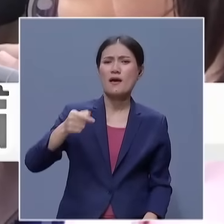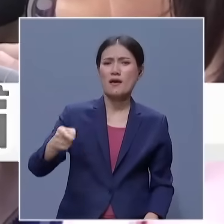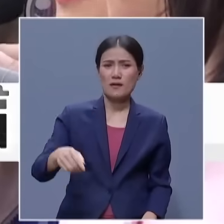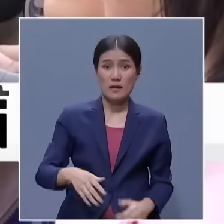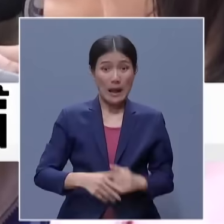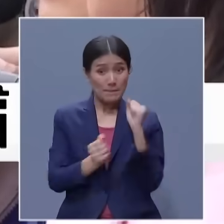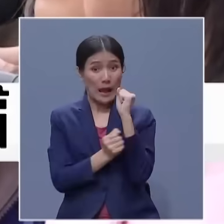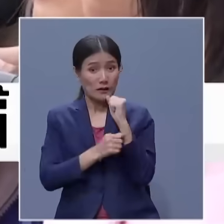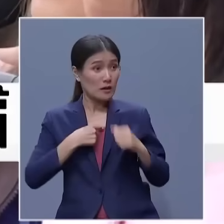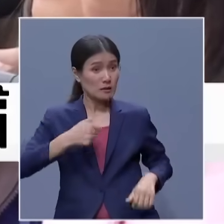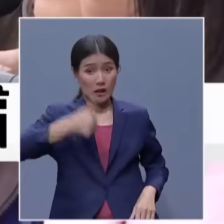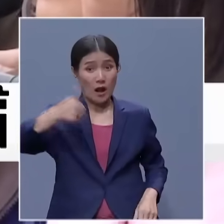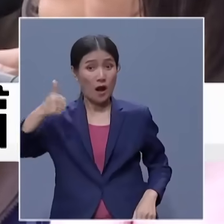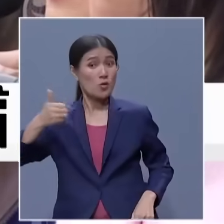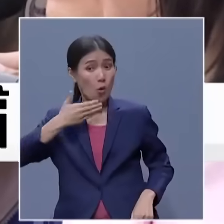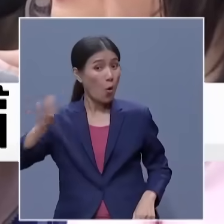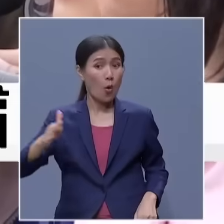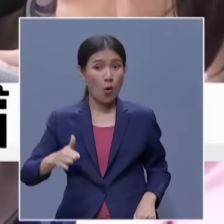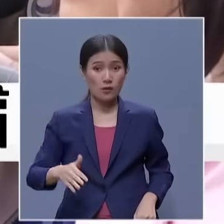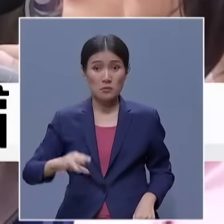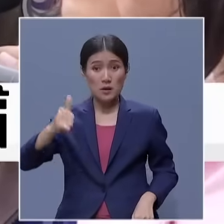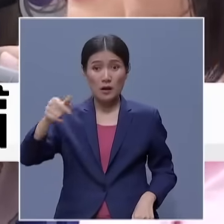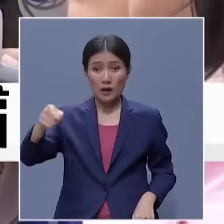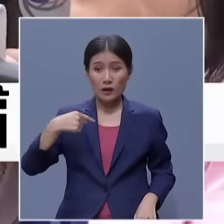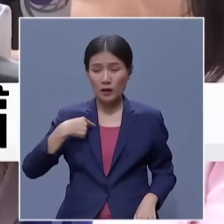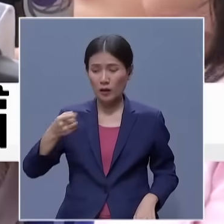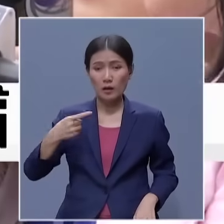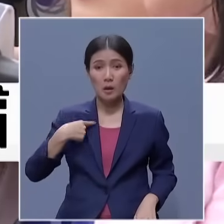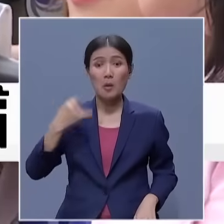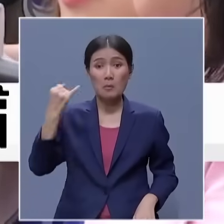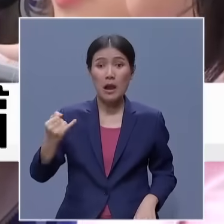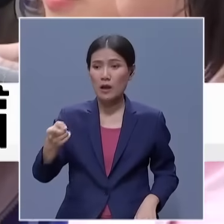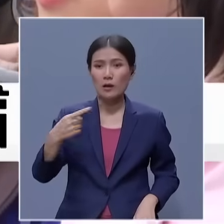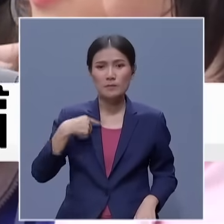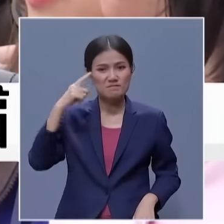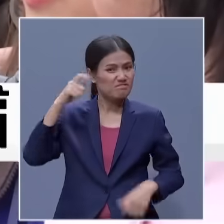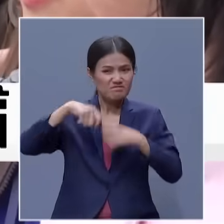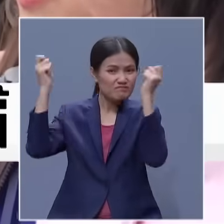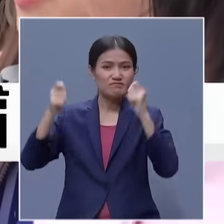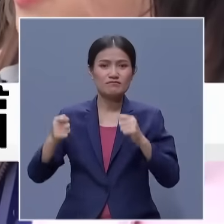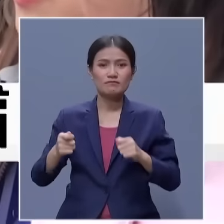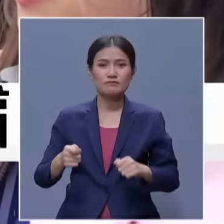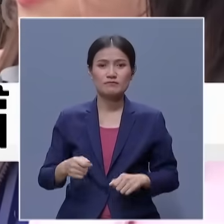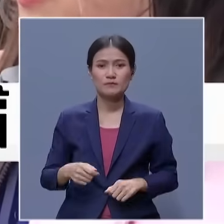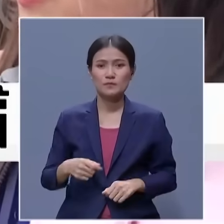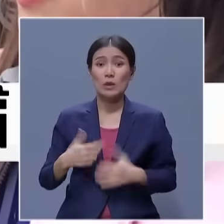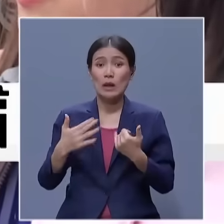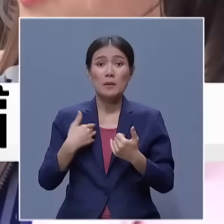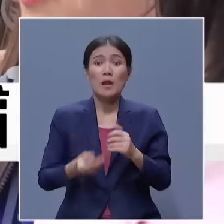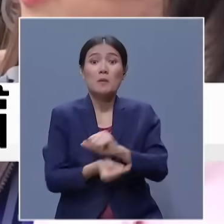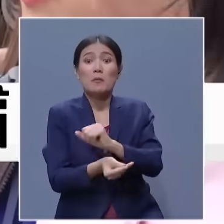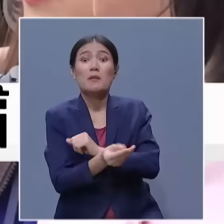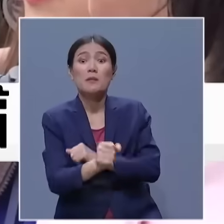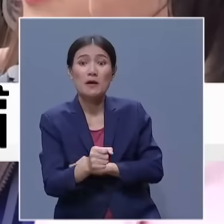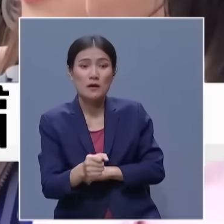ได้นะบางทีมันอาจจะเป็นฟางเส้นสุดท้าย คำที่ดวลเล่ากันวันนั้น คือก็ขอไม่ได้แล้วก็เอ้ยกินเหล้าดีกว่